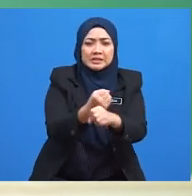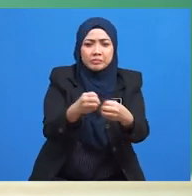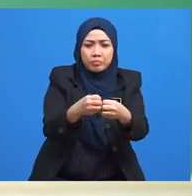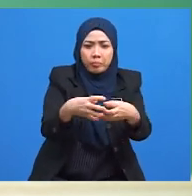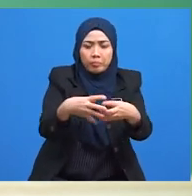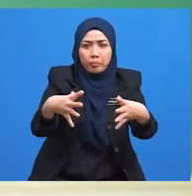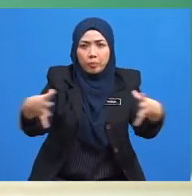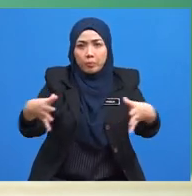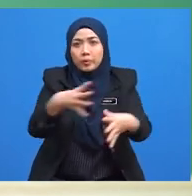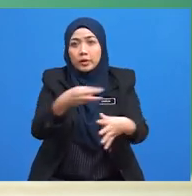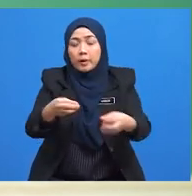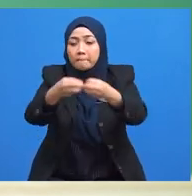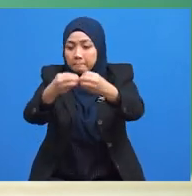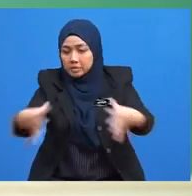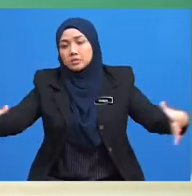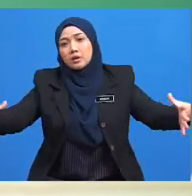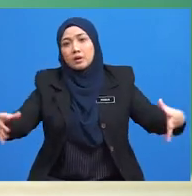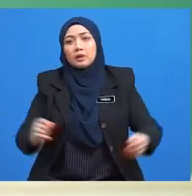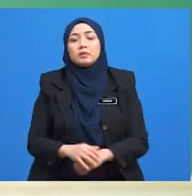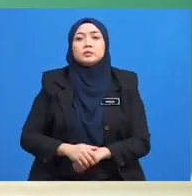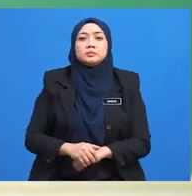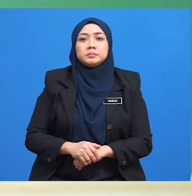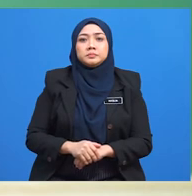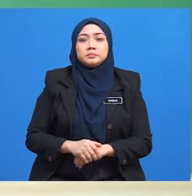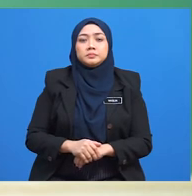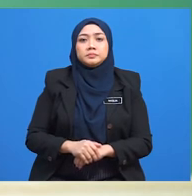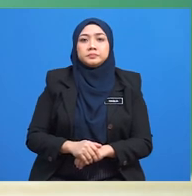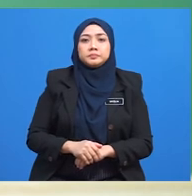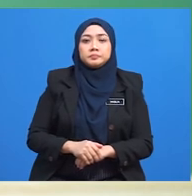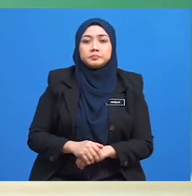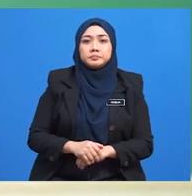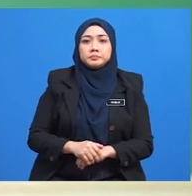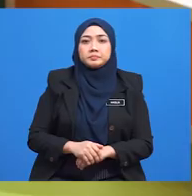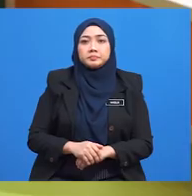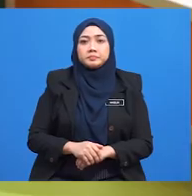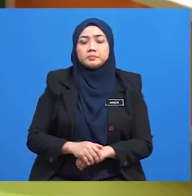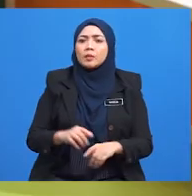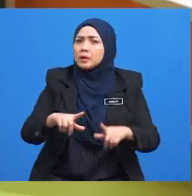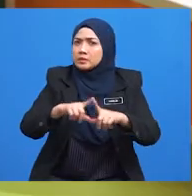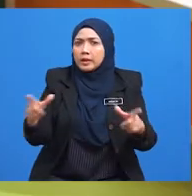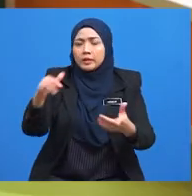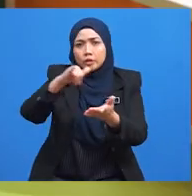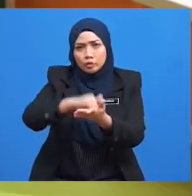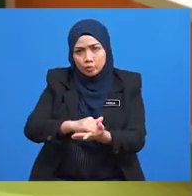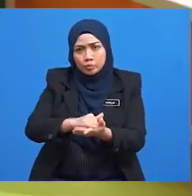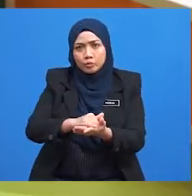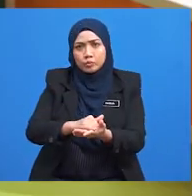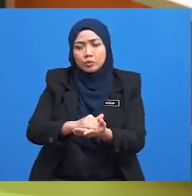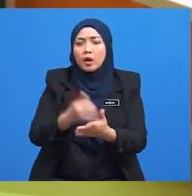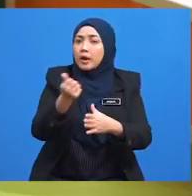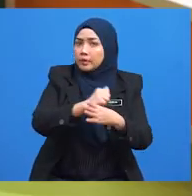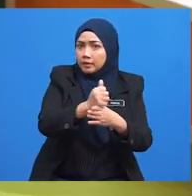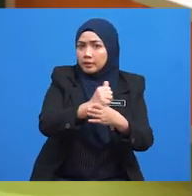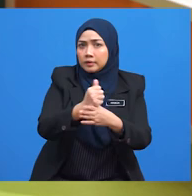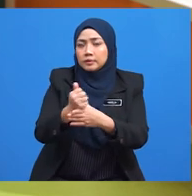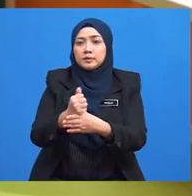geomorfologi sangat bergantung dengan sistem atmosfera. Selain saling bergantung antara